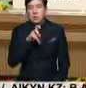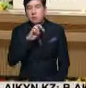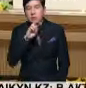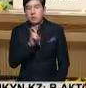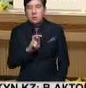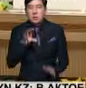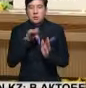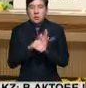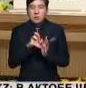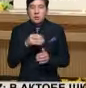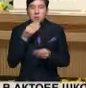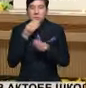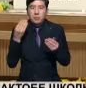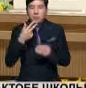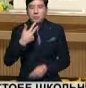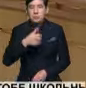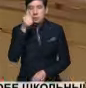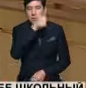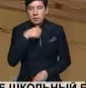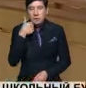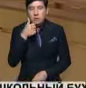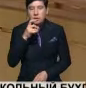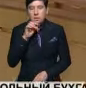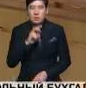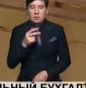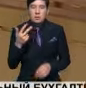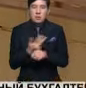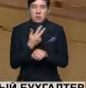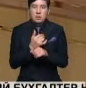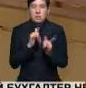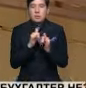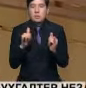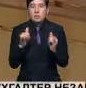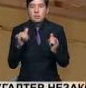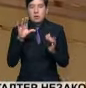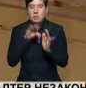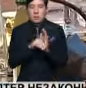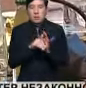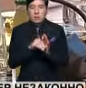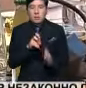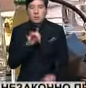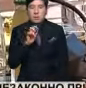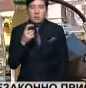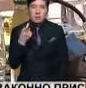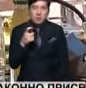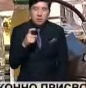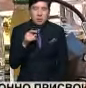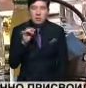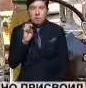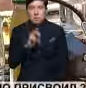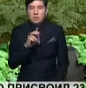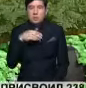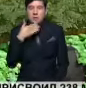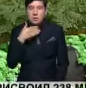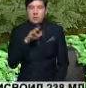счет инвестиций за последние 30 лет добыча нефти увеличилась в 3 раза. Ключевое значение имеет и расширение нефти химической промышленности, отметил